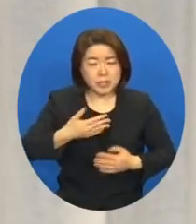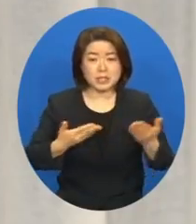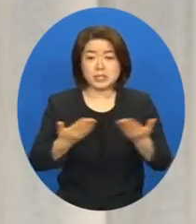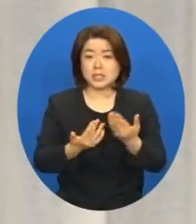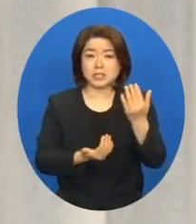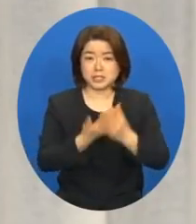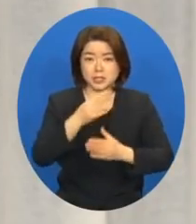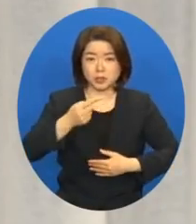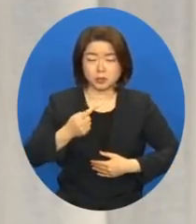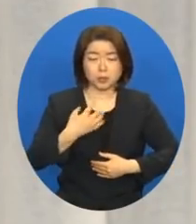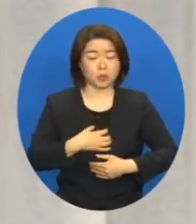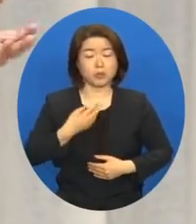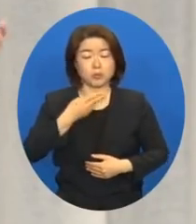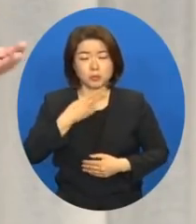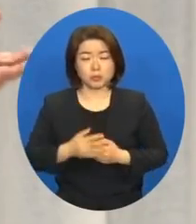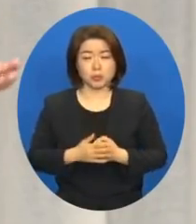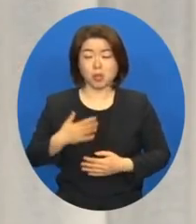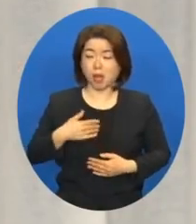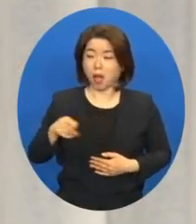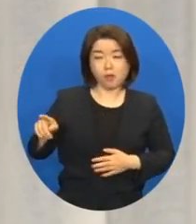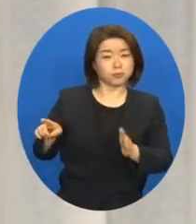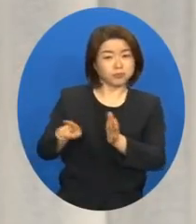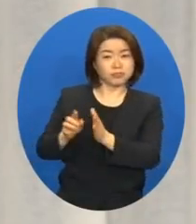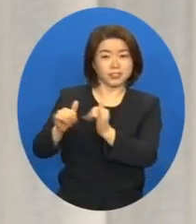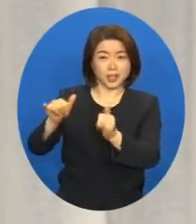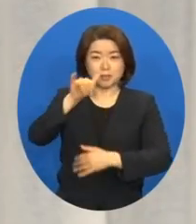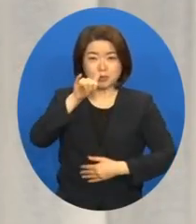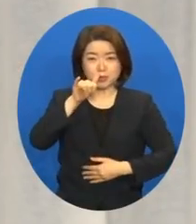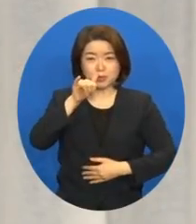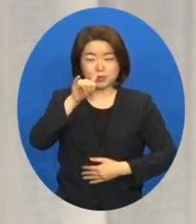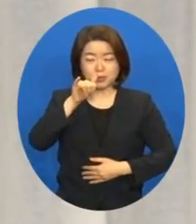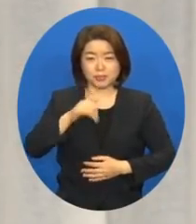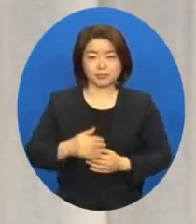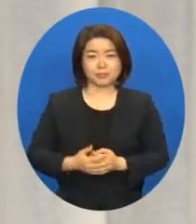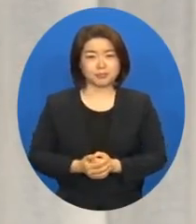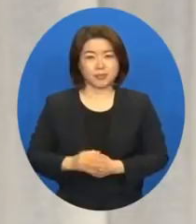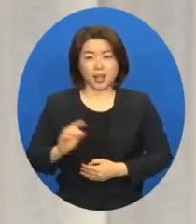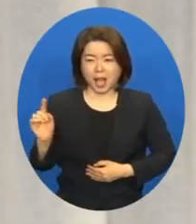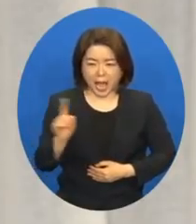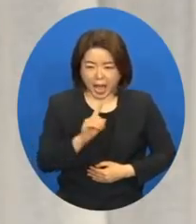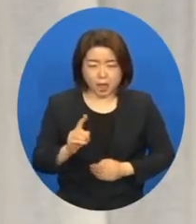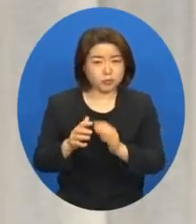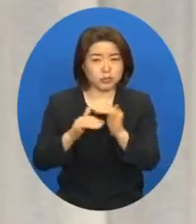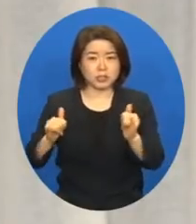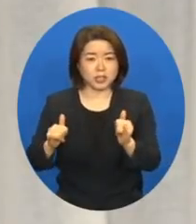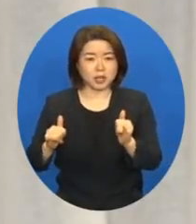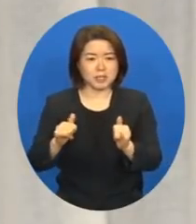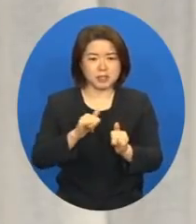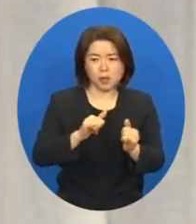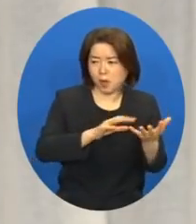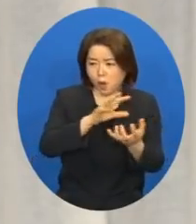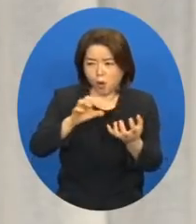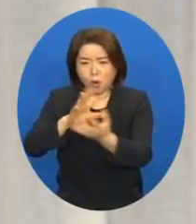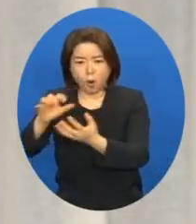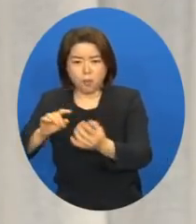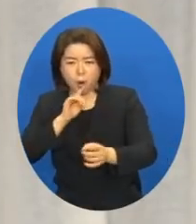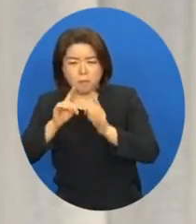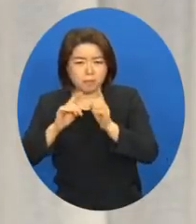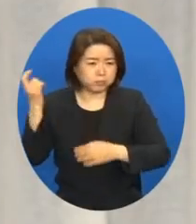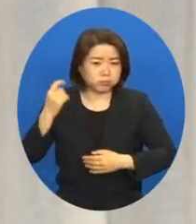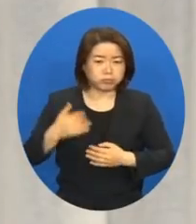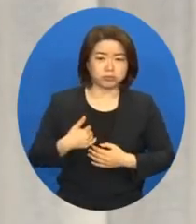되니까요. 왜? 나는 믿는 사람이 있어요. 아무리 사람들이 이렇게 뒤숭숭한 이야기를 하고